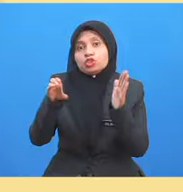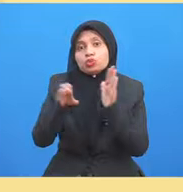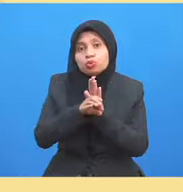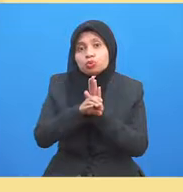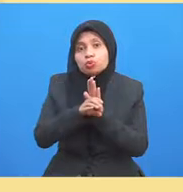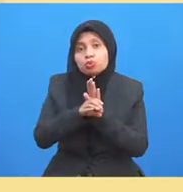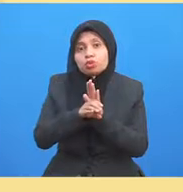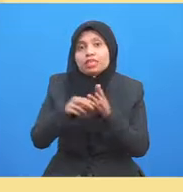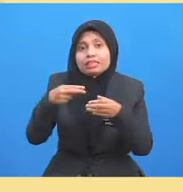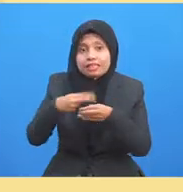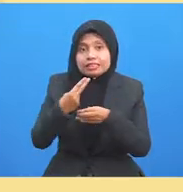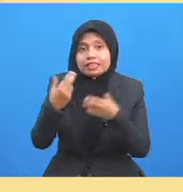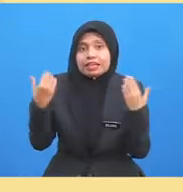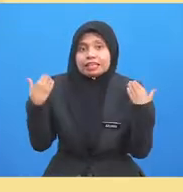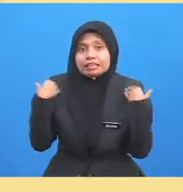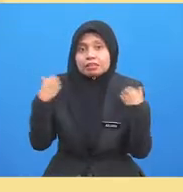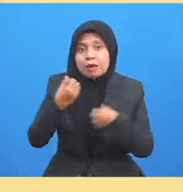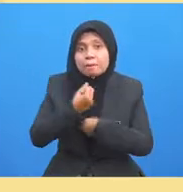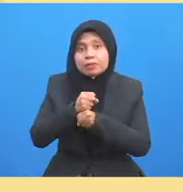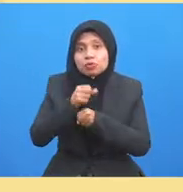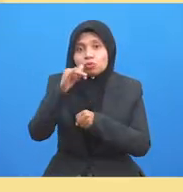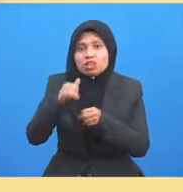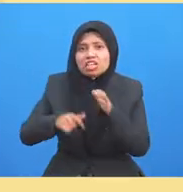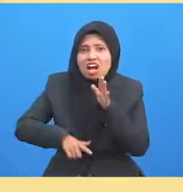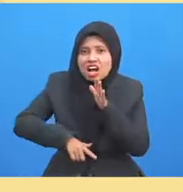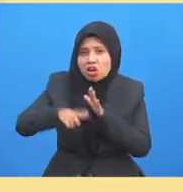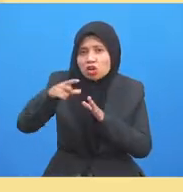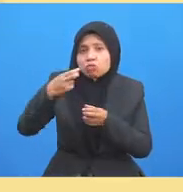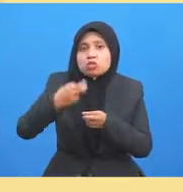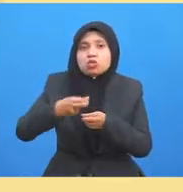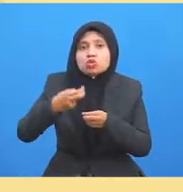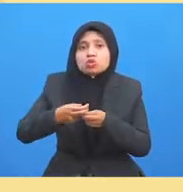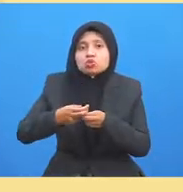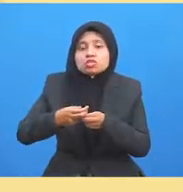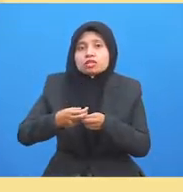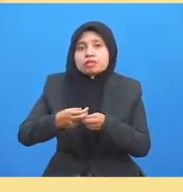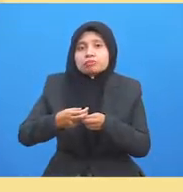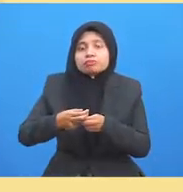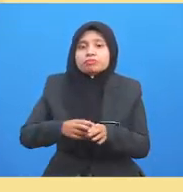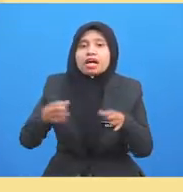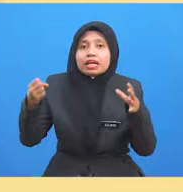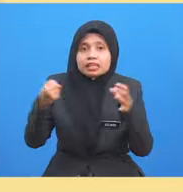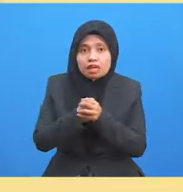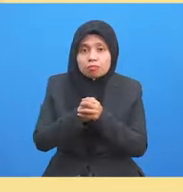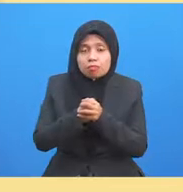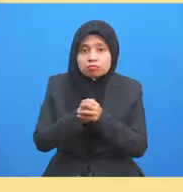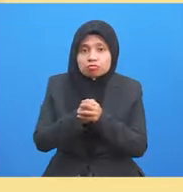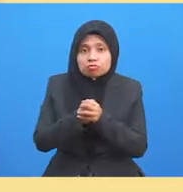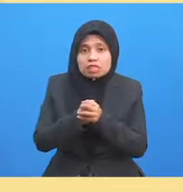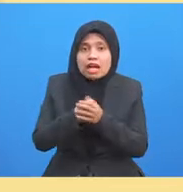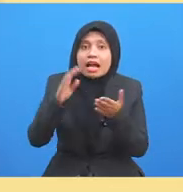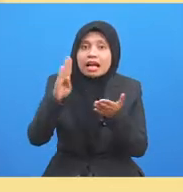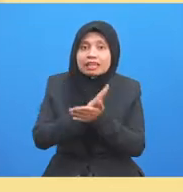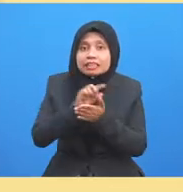dihasilkan mempunyai bentuk yang lebih sukar dan mengabungkan penggunaan mounting board